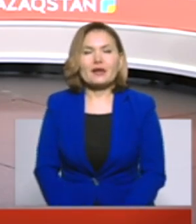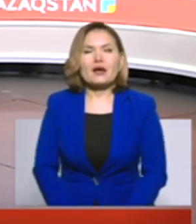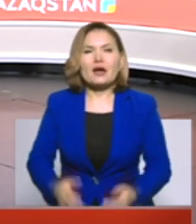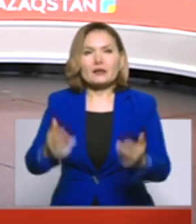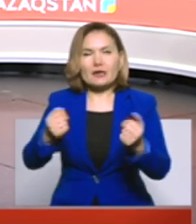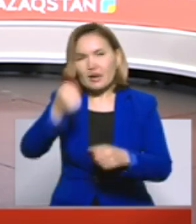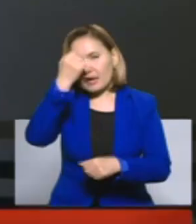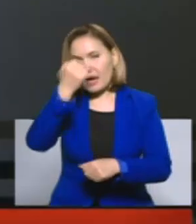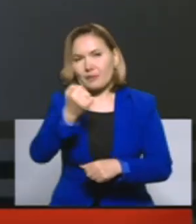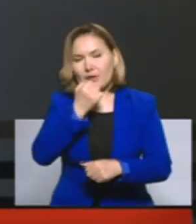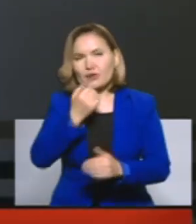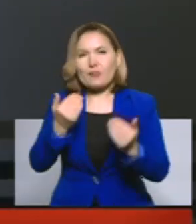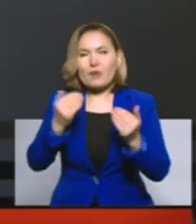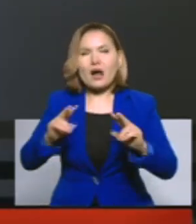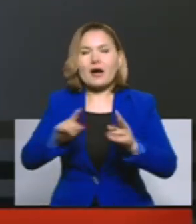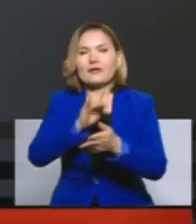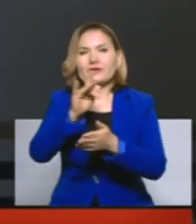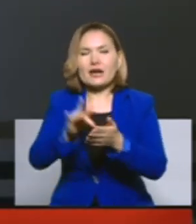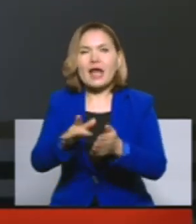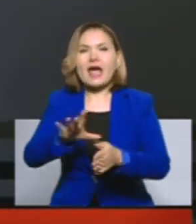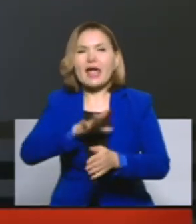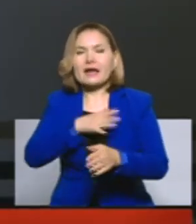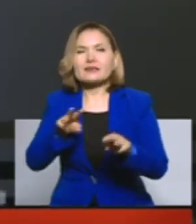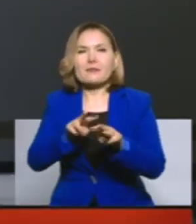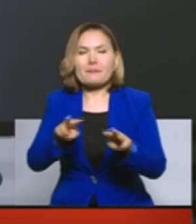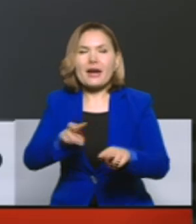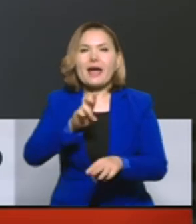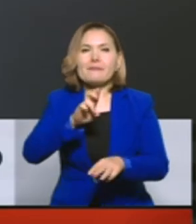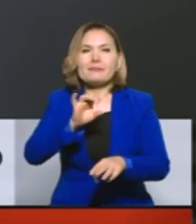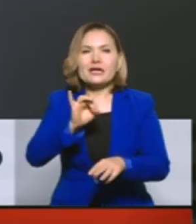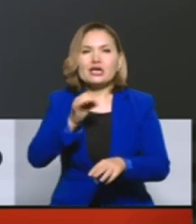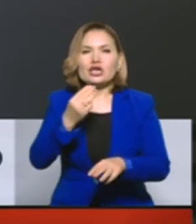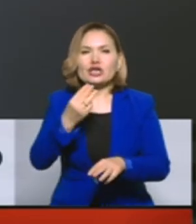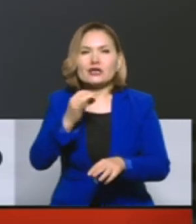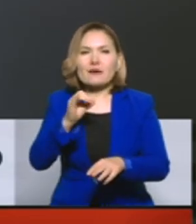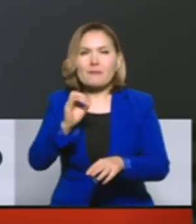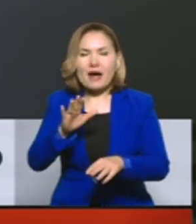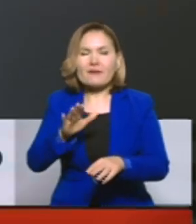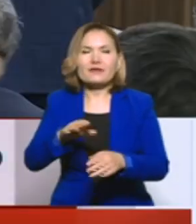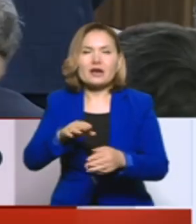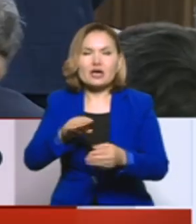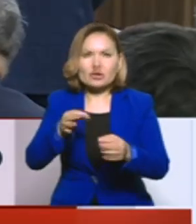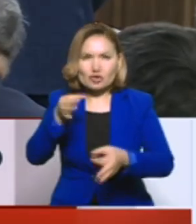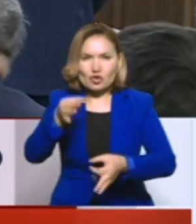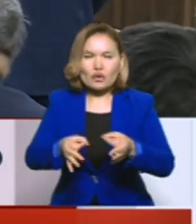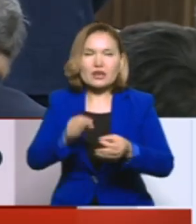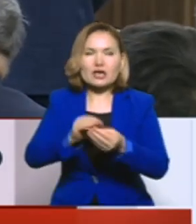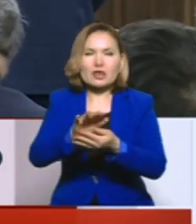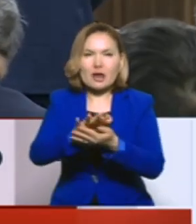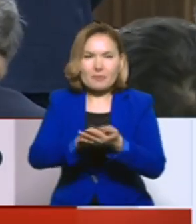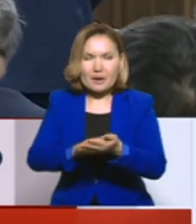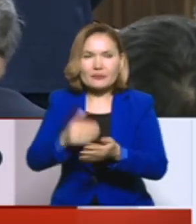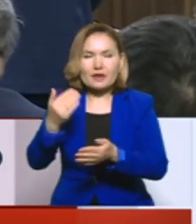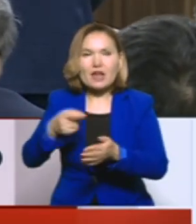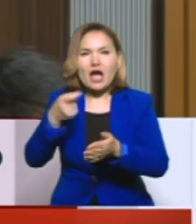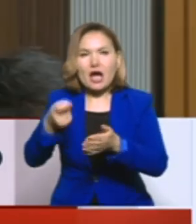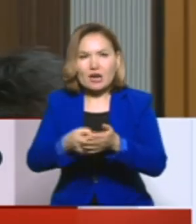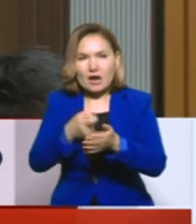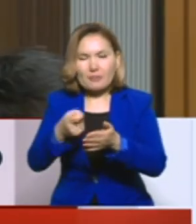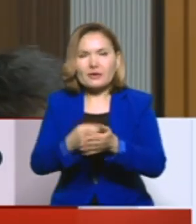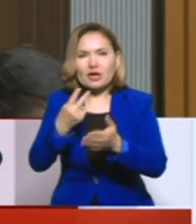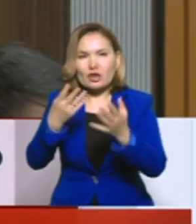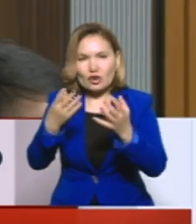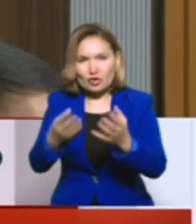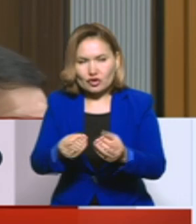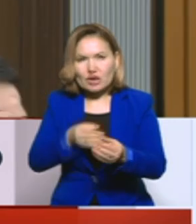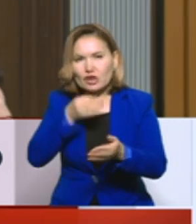Рахмет, студия. Бүгін Астанада экс-министр Қуандық Бишімбаевтың соты жалғасып жатыр. Сотталушыдан екінші күн қатарынан